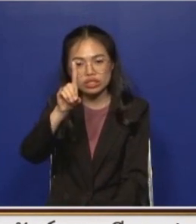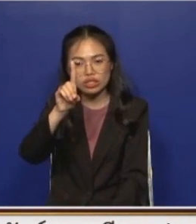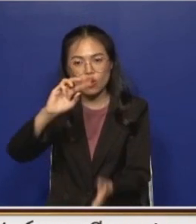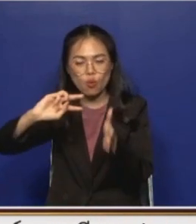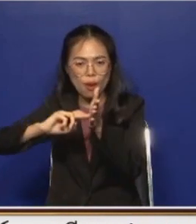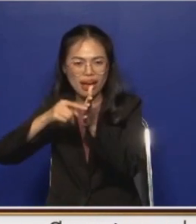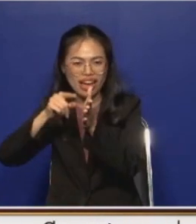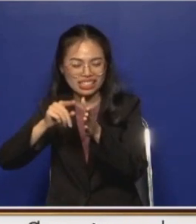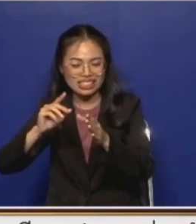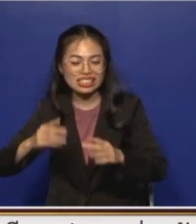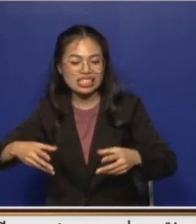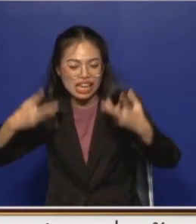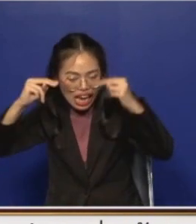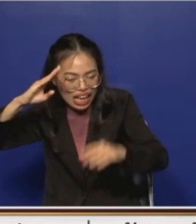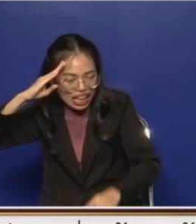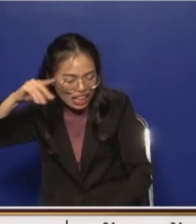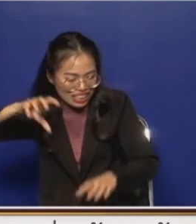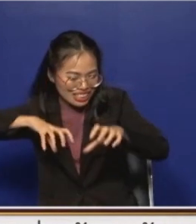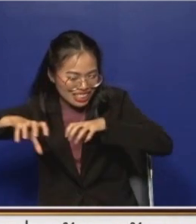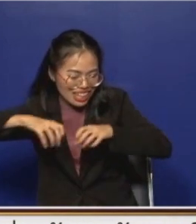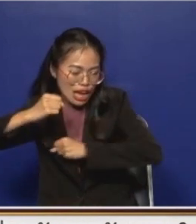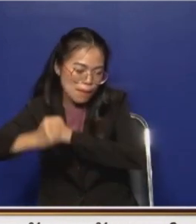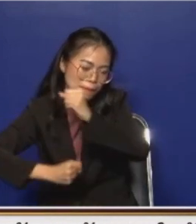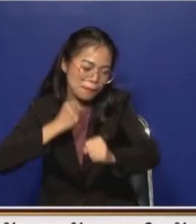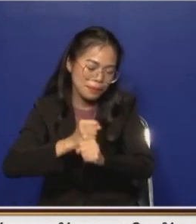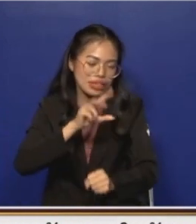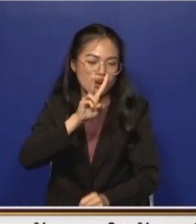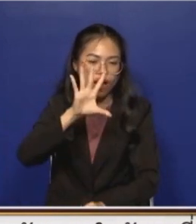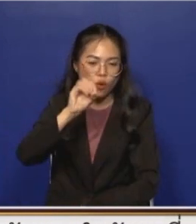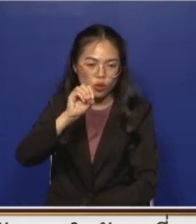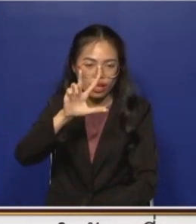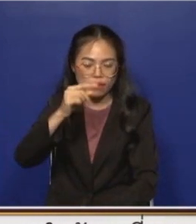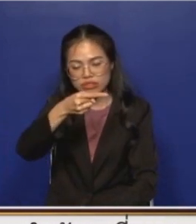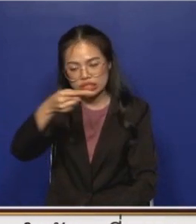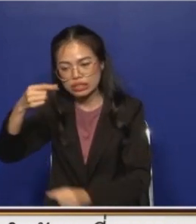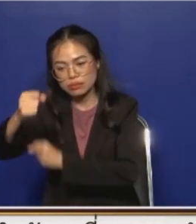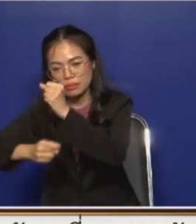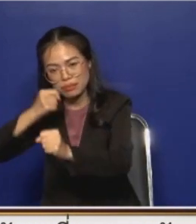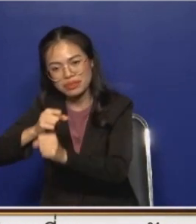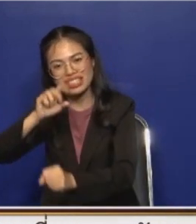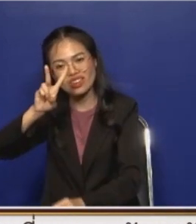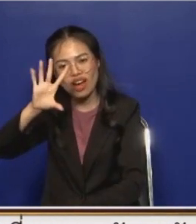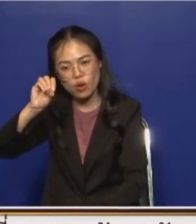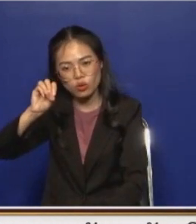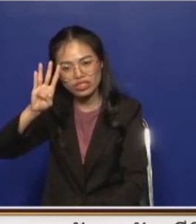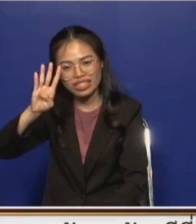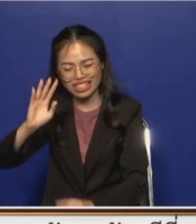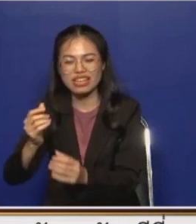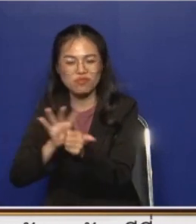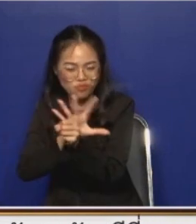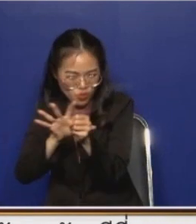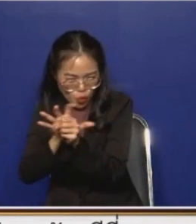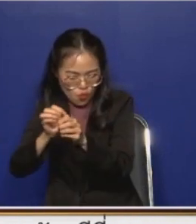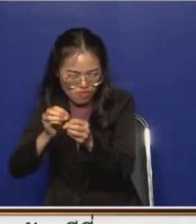ดินไปปี63ต่อ64ฮะสิ่งที่เผชิญแน่นอนครับ มีโควิดเข้ามาระบาดตอนนี้นะ